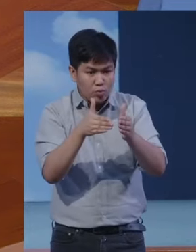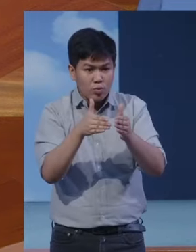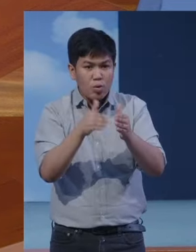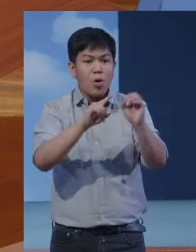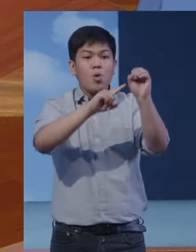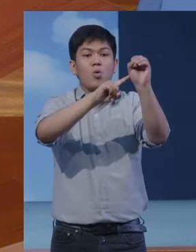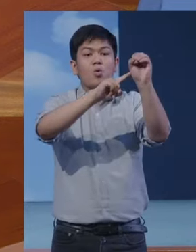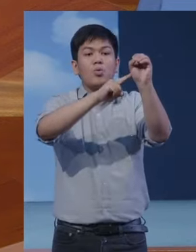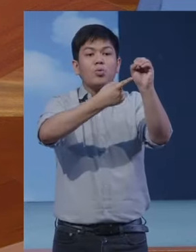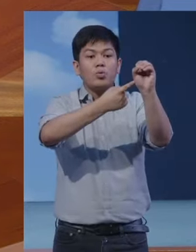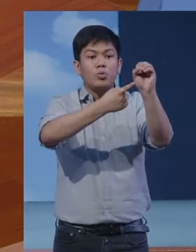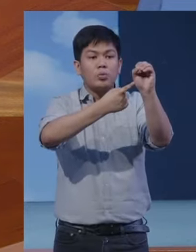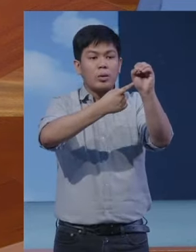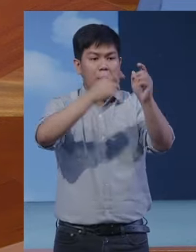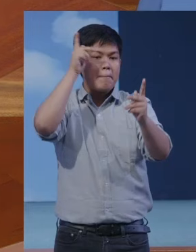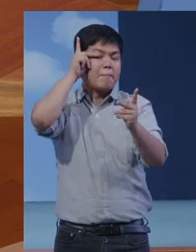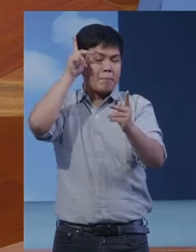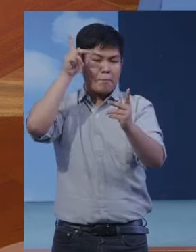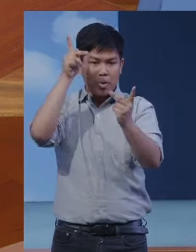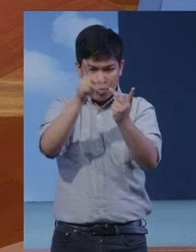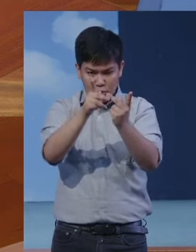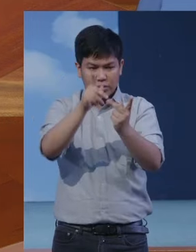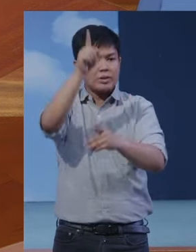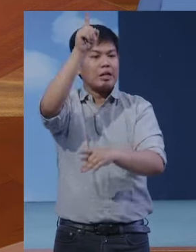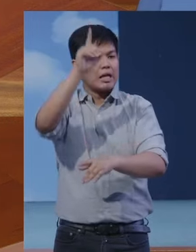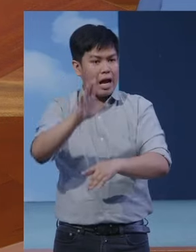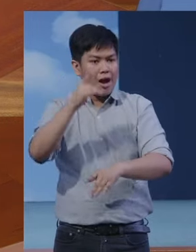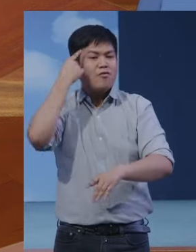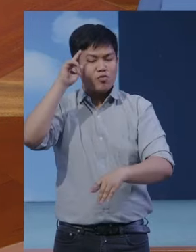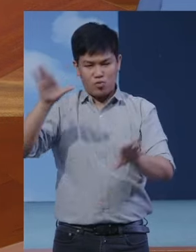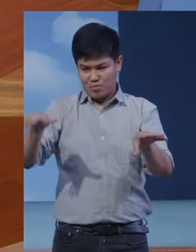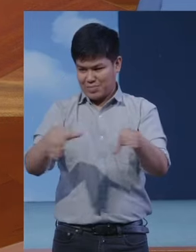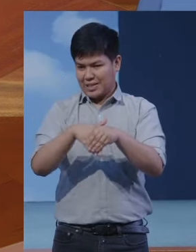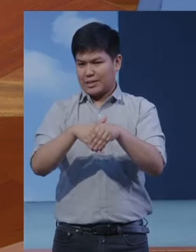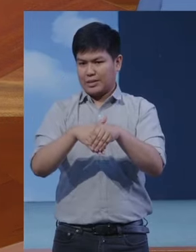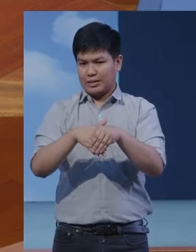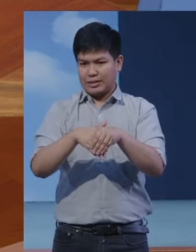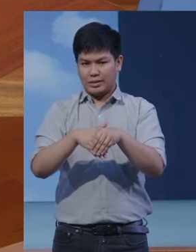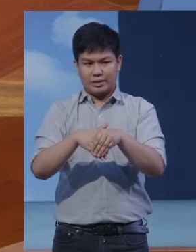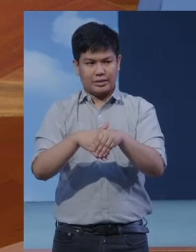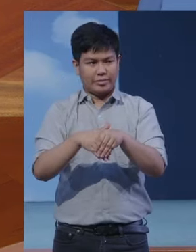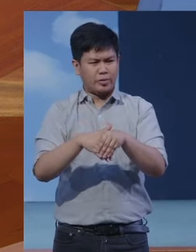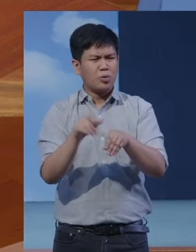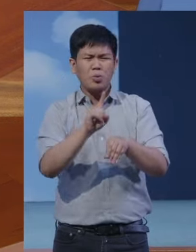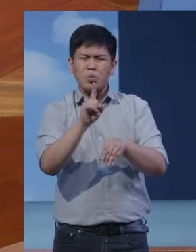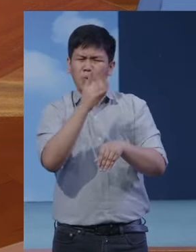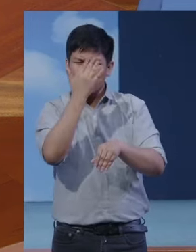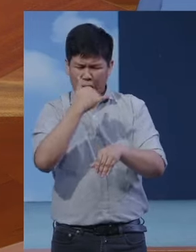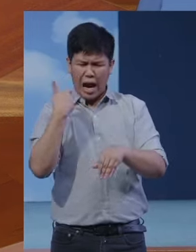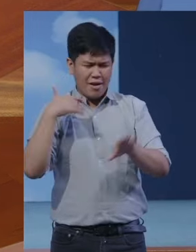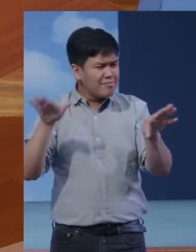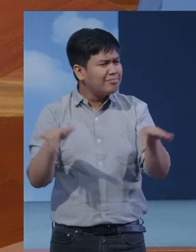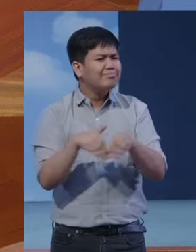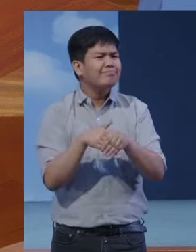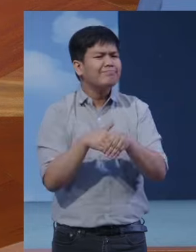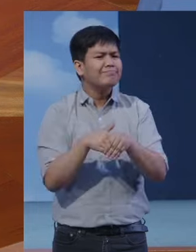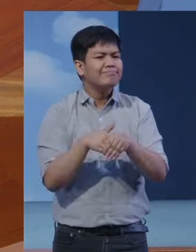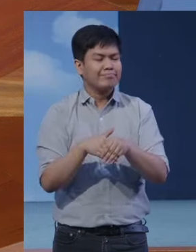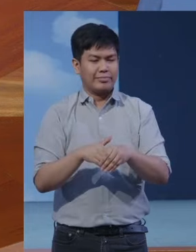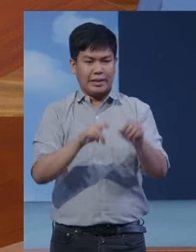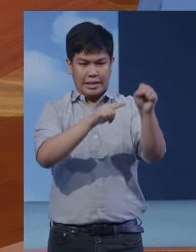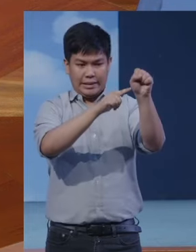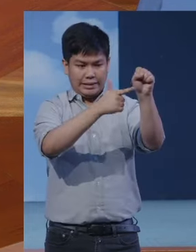original na intens at kalooban ng Diyos para sa marriage ang una po nating makikita sa